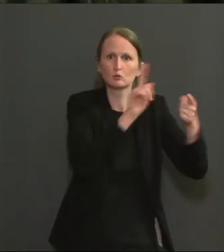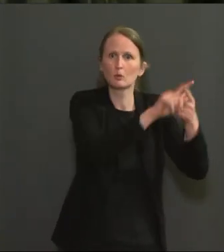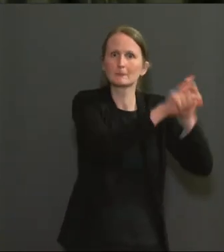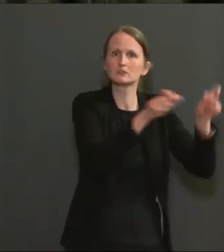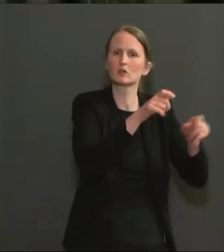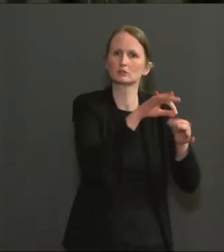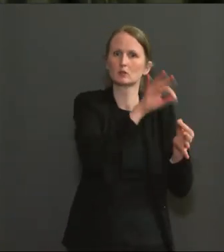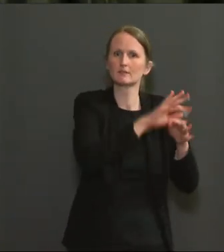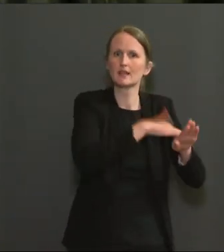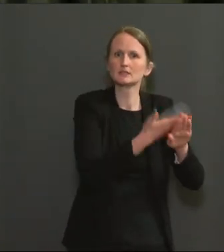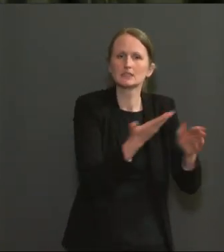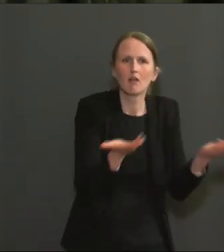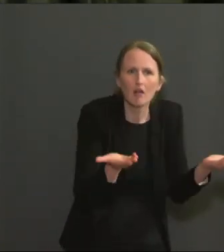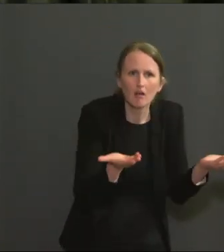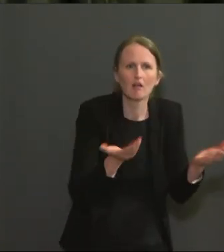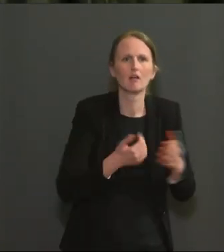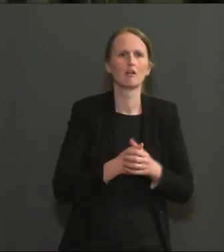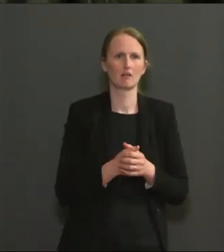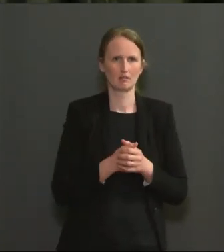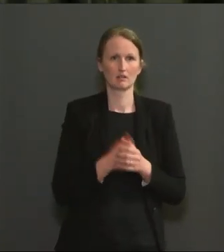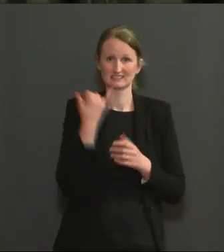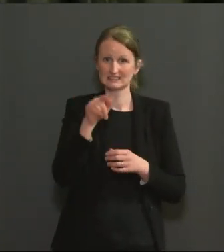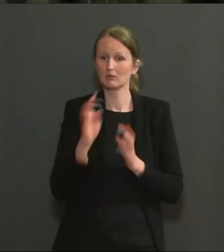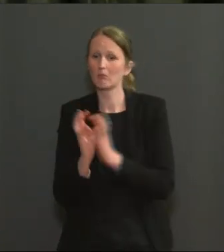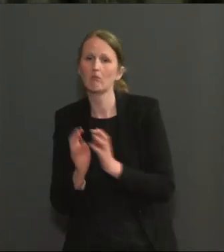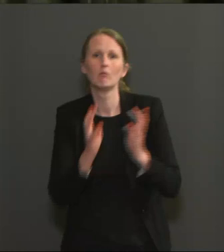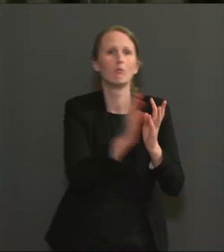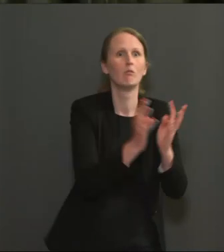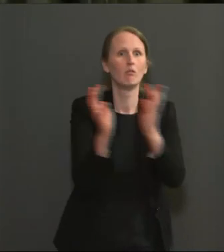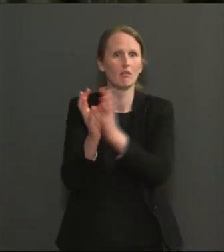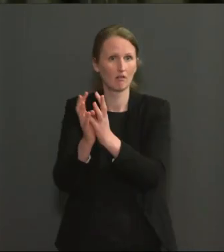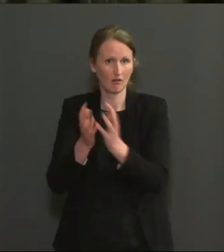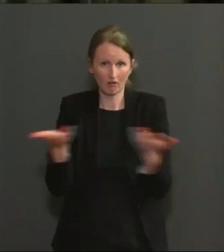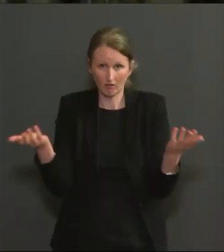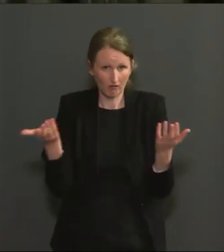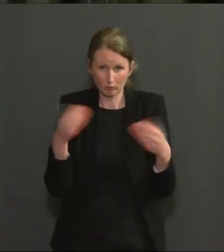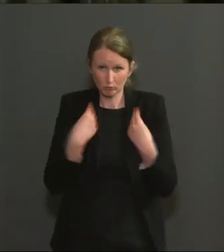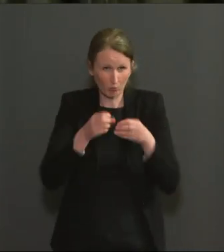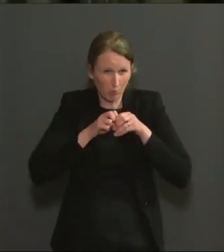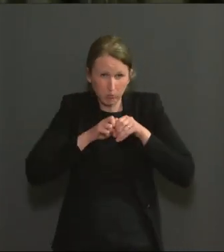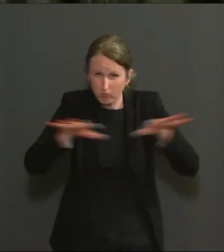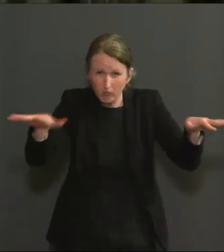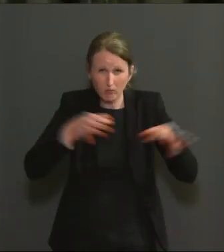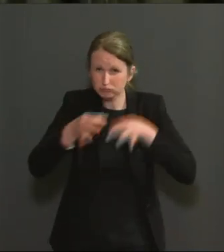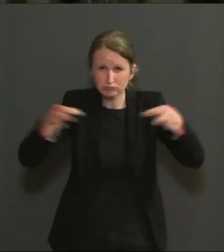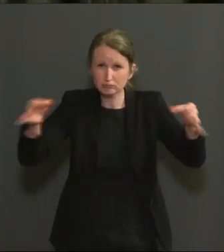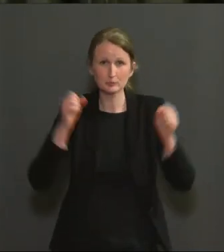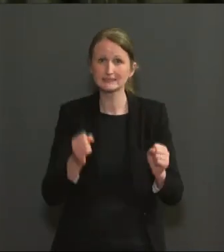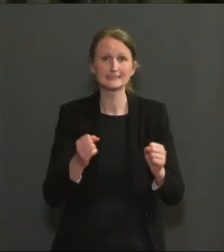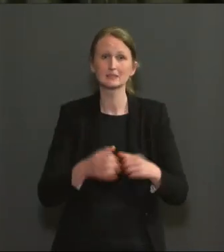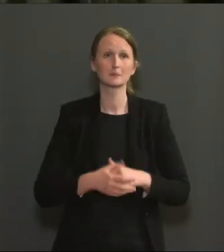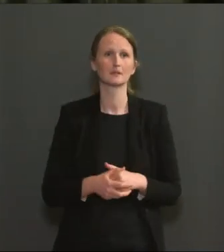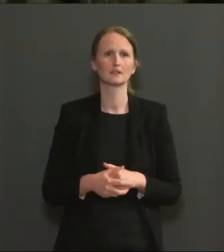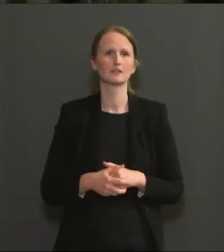potentiels et les brises de l'épidémie n'attendent que cela on le voit un non respect des mesures à titre individuel